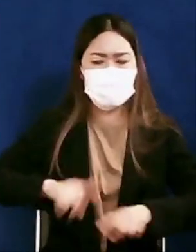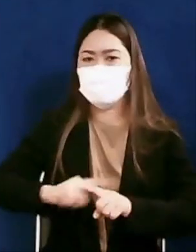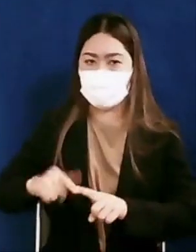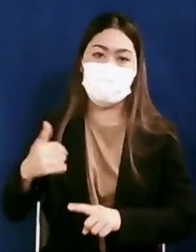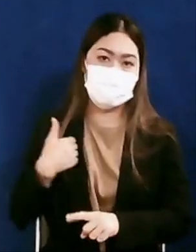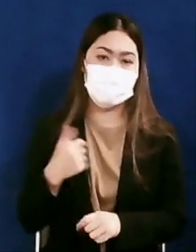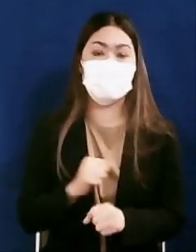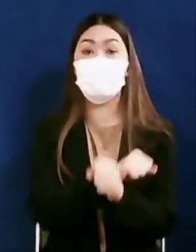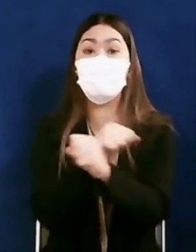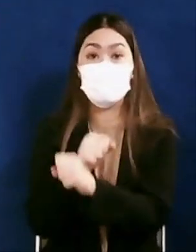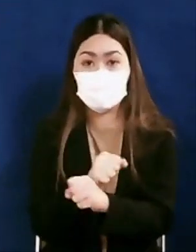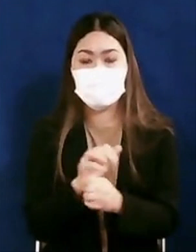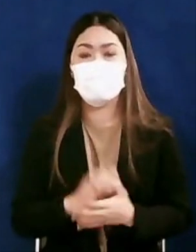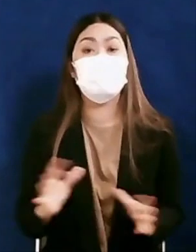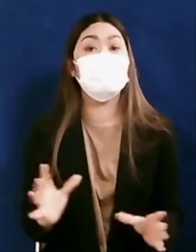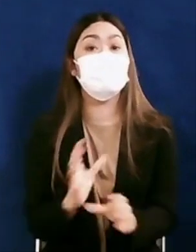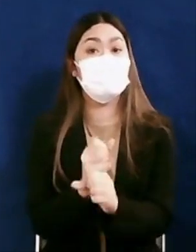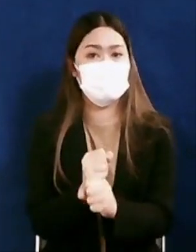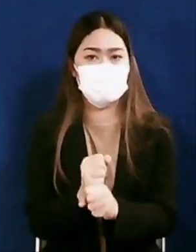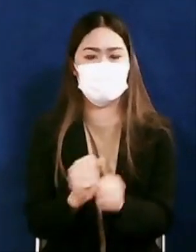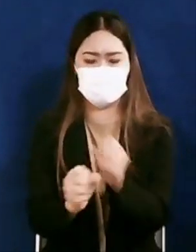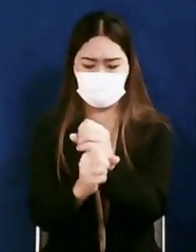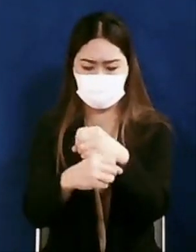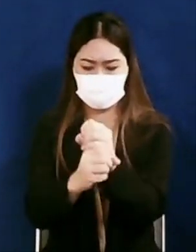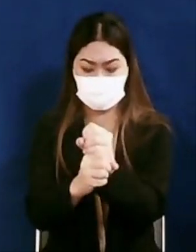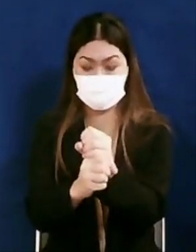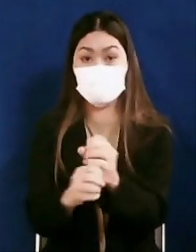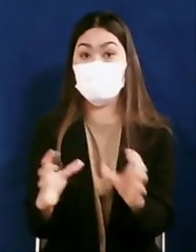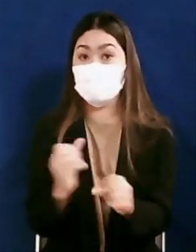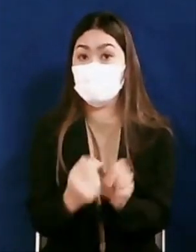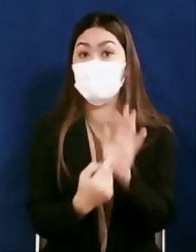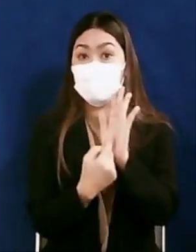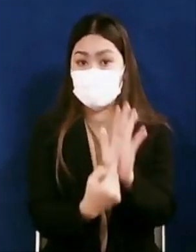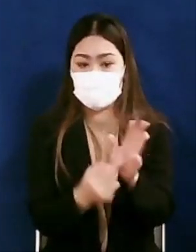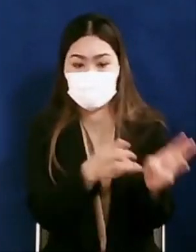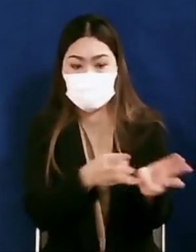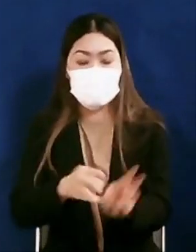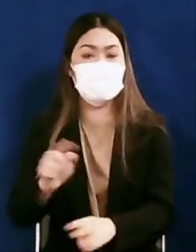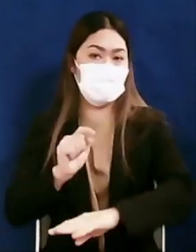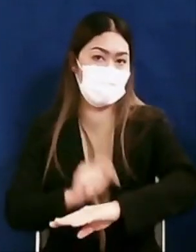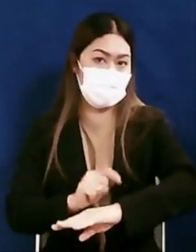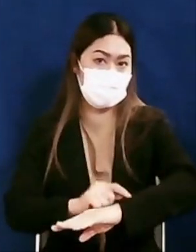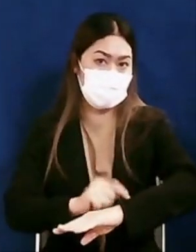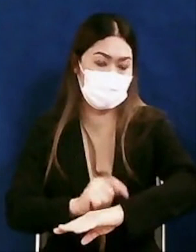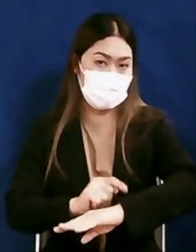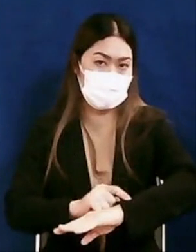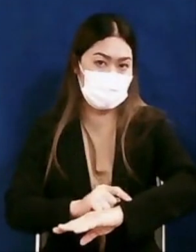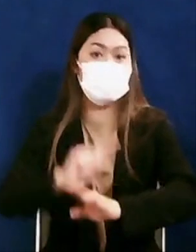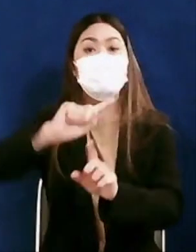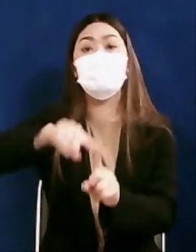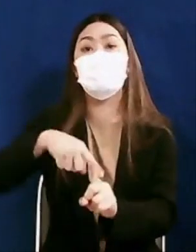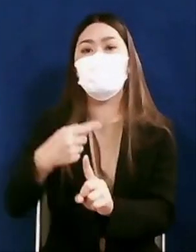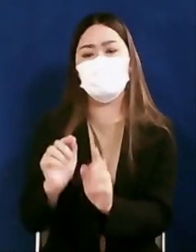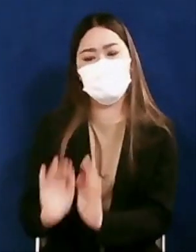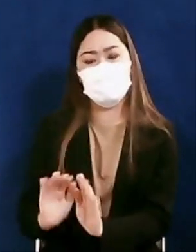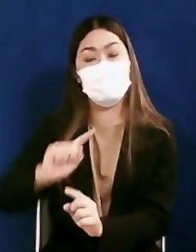นะครับเพราะฉะนั้นเป็นการตรวจด้วยเครื่องนะครับการเก็บตัวอย่างเก็บในช่วงเวลาประมาณ1เดือนนะครับก็